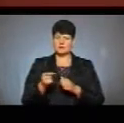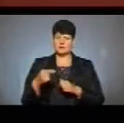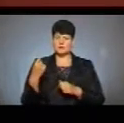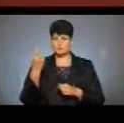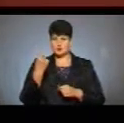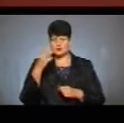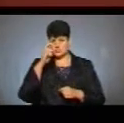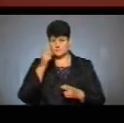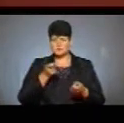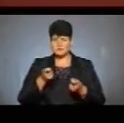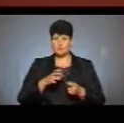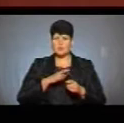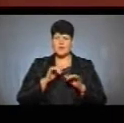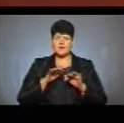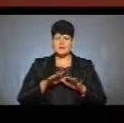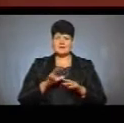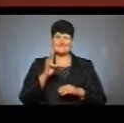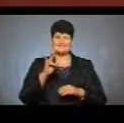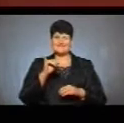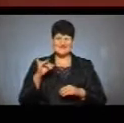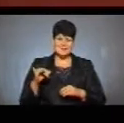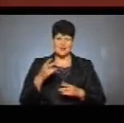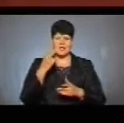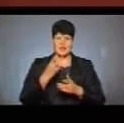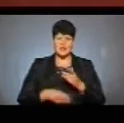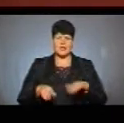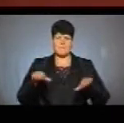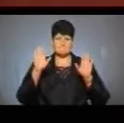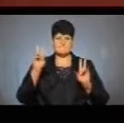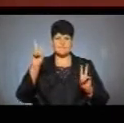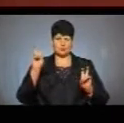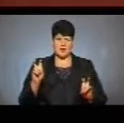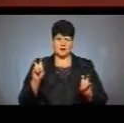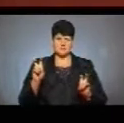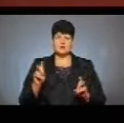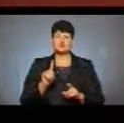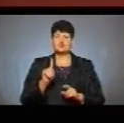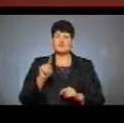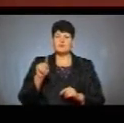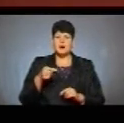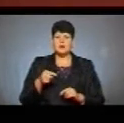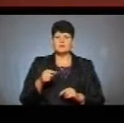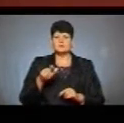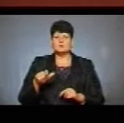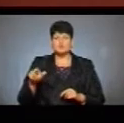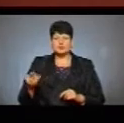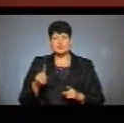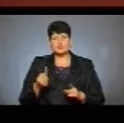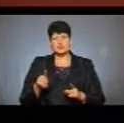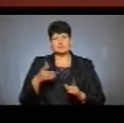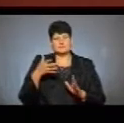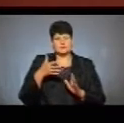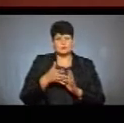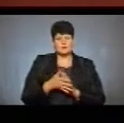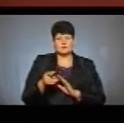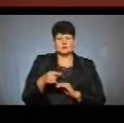державної адміністрації відбулася акція «Ні капітуляції» ветеранів добровольчого українського корпусу. Що вимагали протестуючі та чи відреагували у